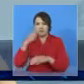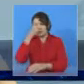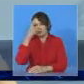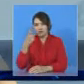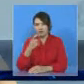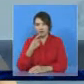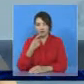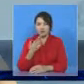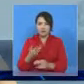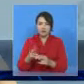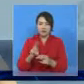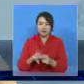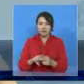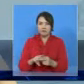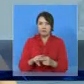хабарласып, бұл